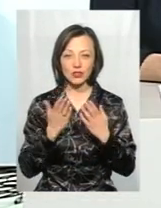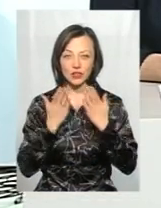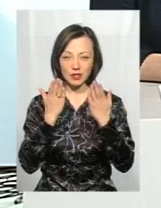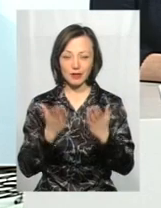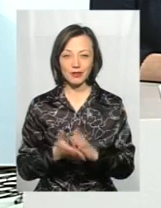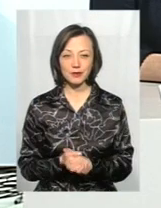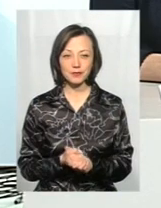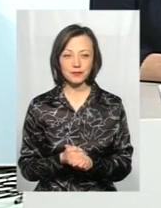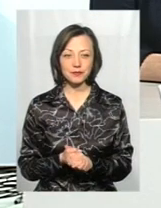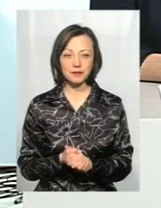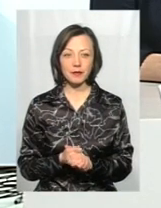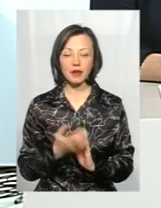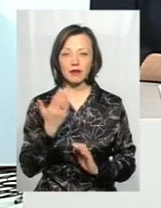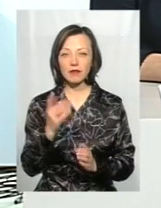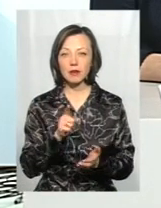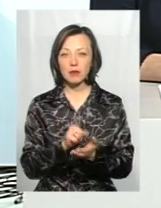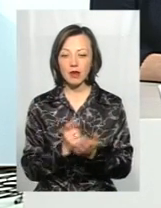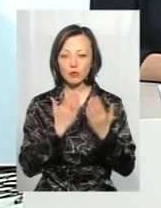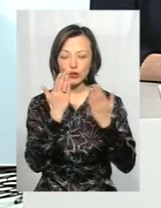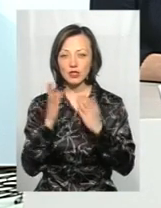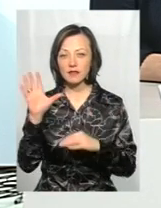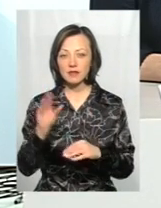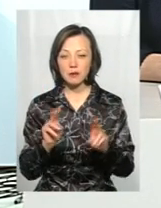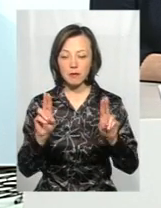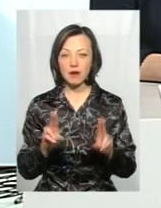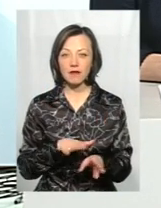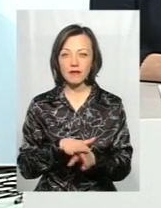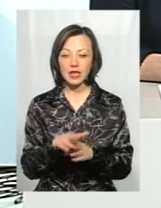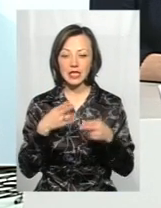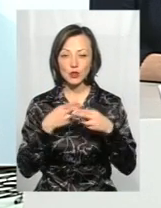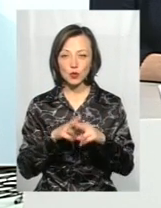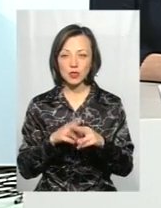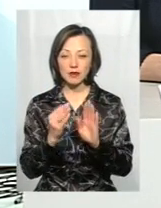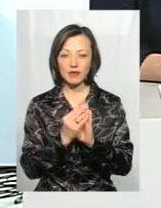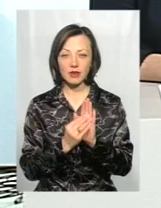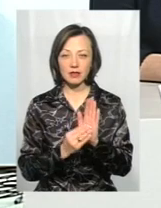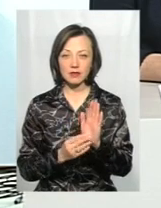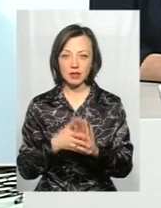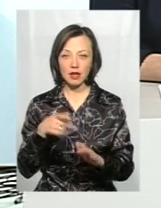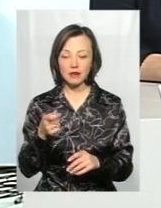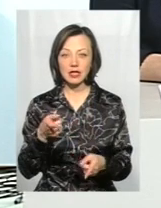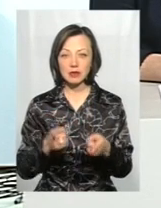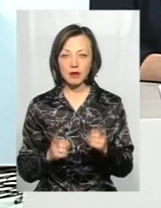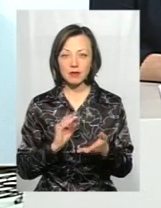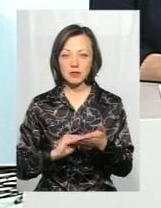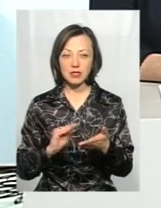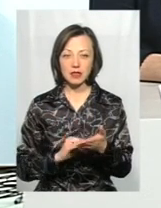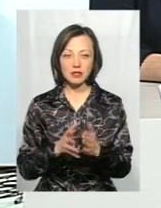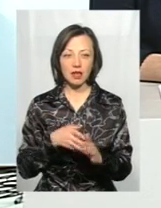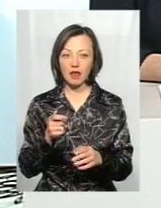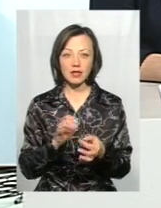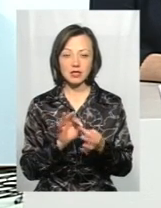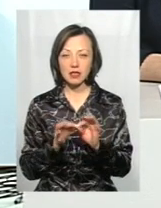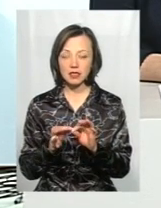казати. Тобто ви маєте прочитати всі правила і дотриматись чітко тих інструкцій, які викладені в заявці. Насправді написати заявку не так